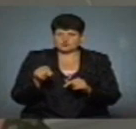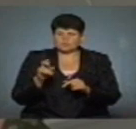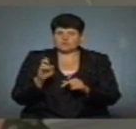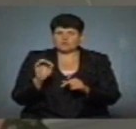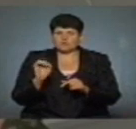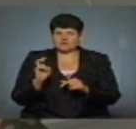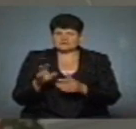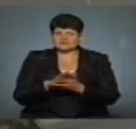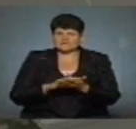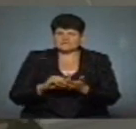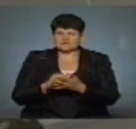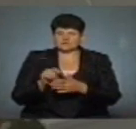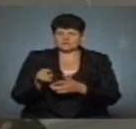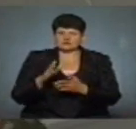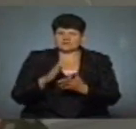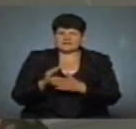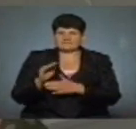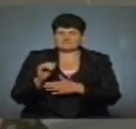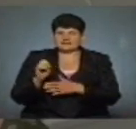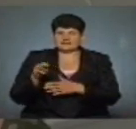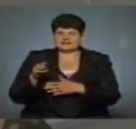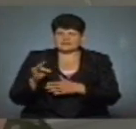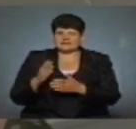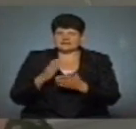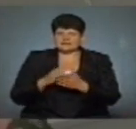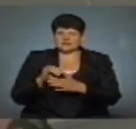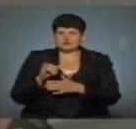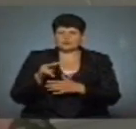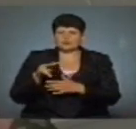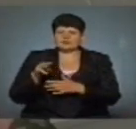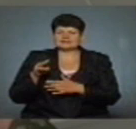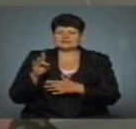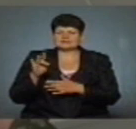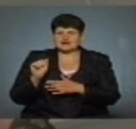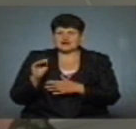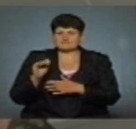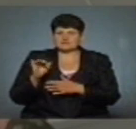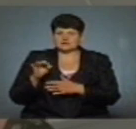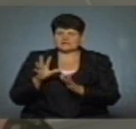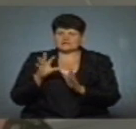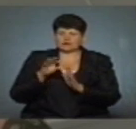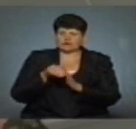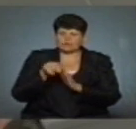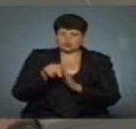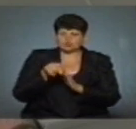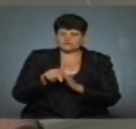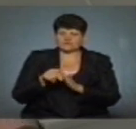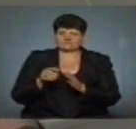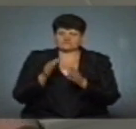боксі знезаражується, тому що тут є і фільтри, і є ультрафіолетові лампи, які вмонтовані безпосередньо вверху в